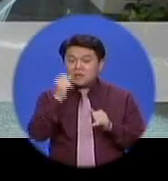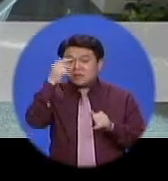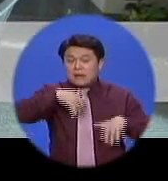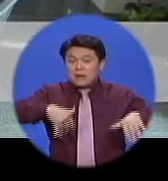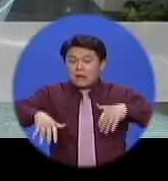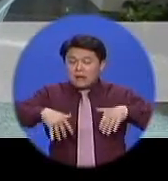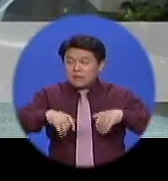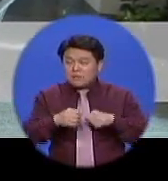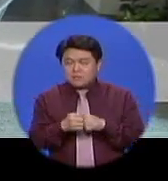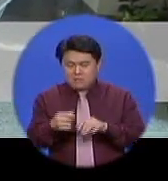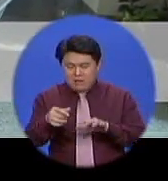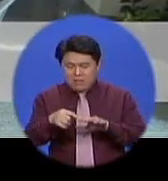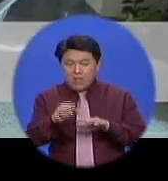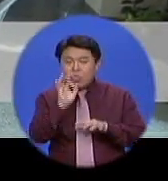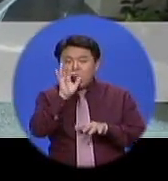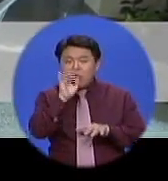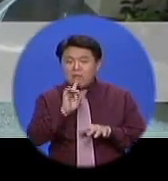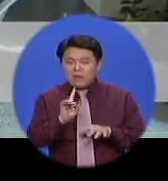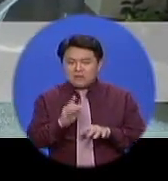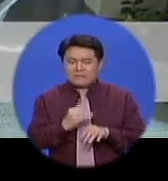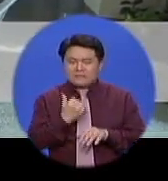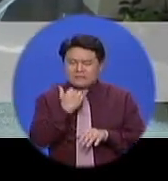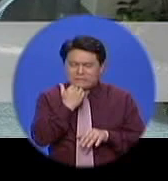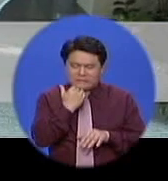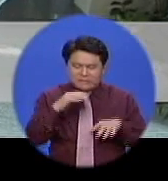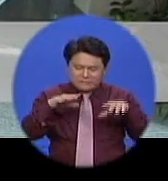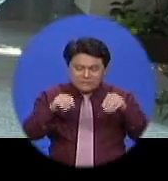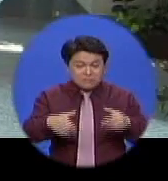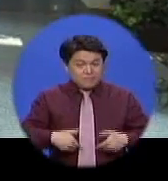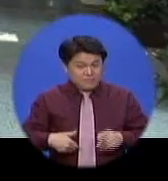깨끗해진다고요. 깨끗해진다고 한 게 만들어야 된다며.